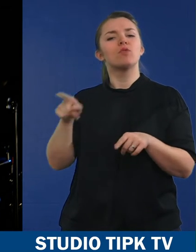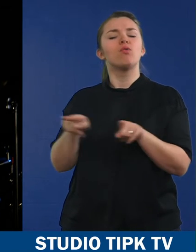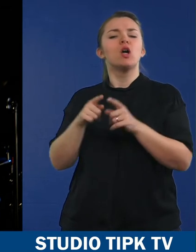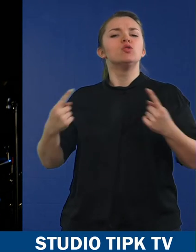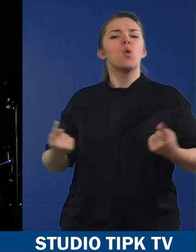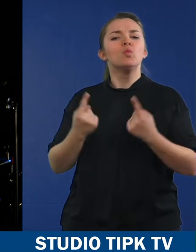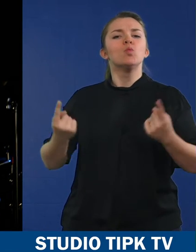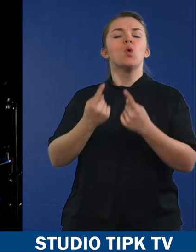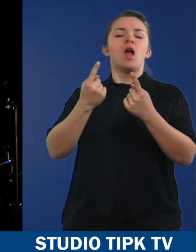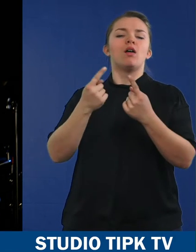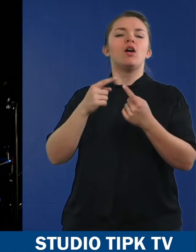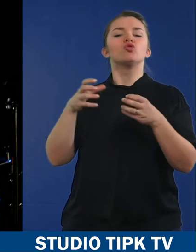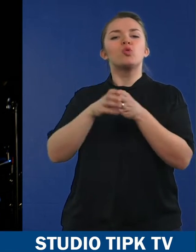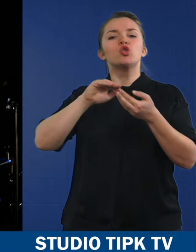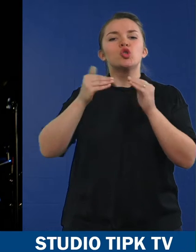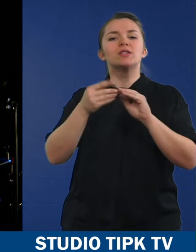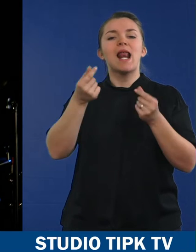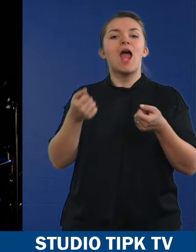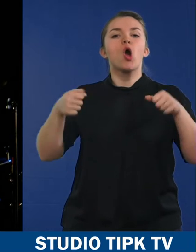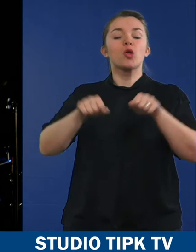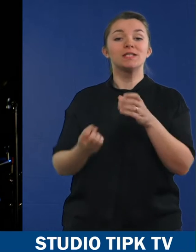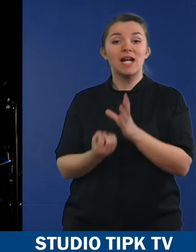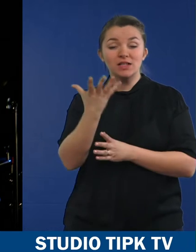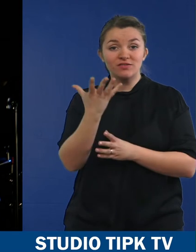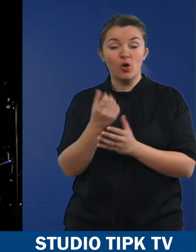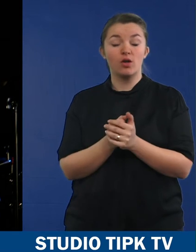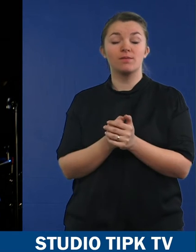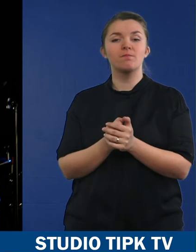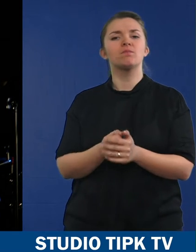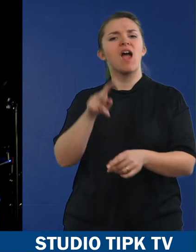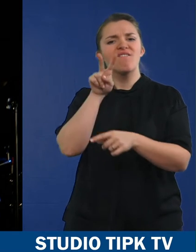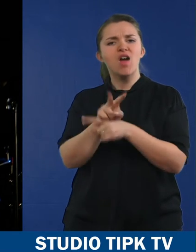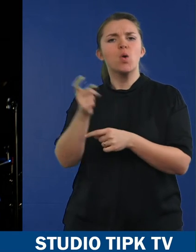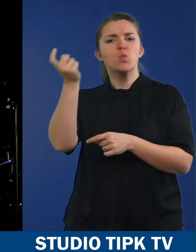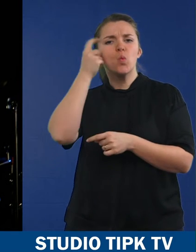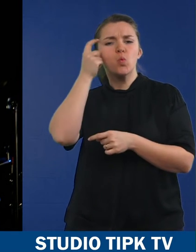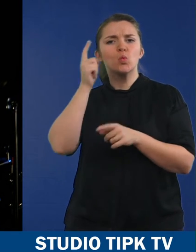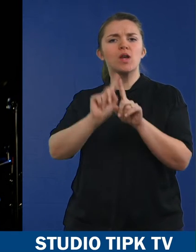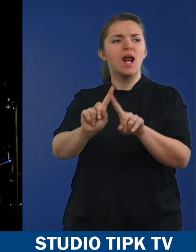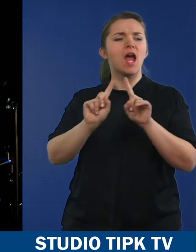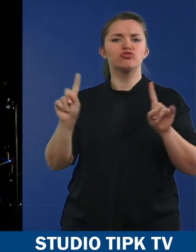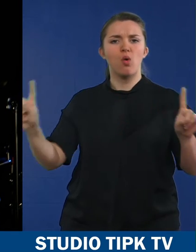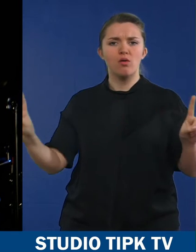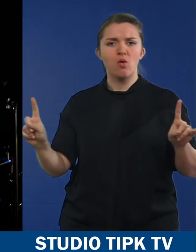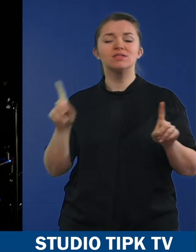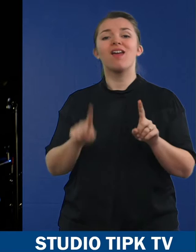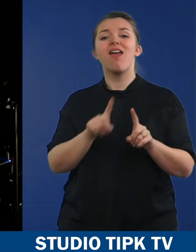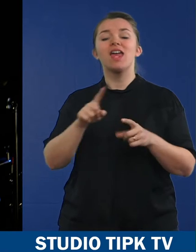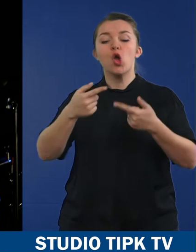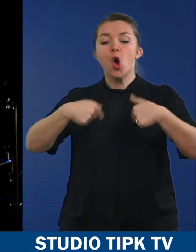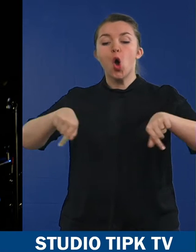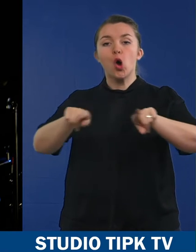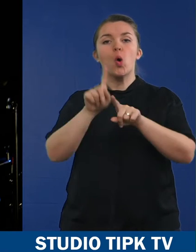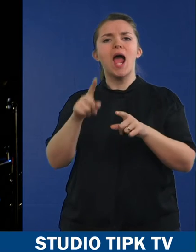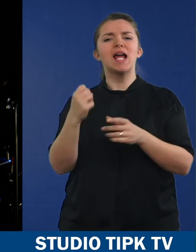spodbojevalca družbeno-socialnega in ekonomskega razvoja, varuha kulturne raznolikosti in okolja